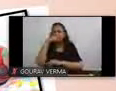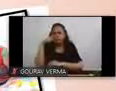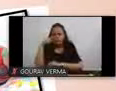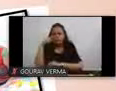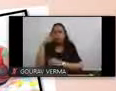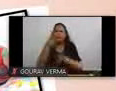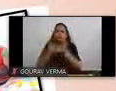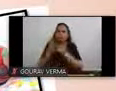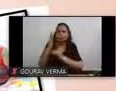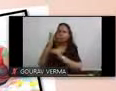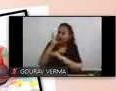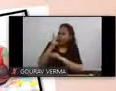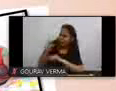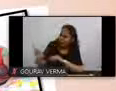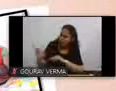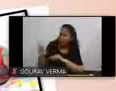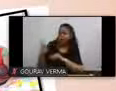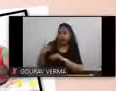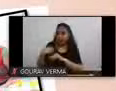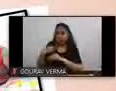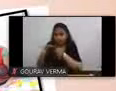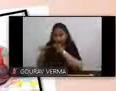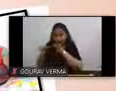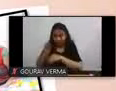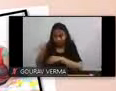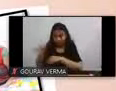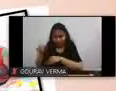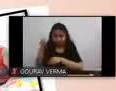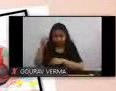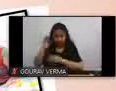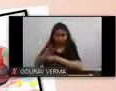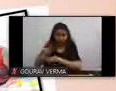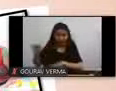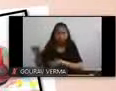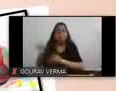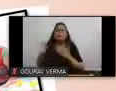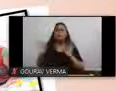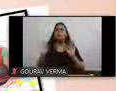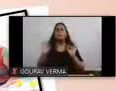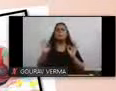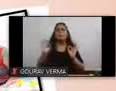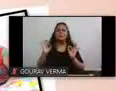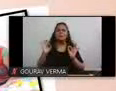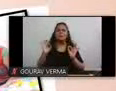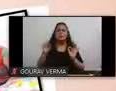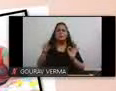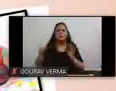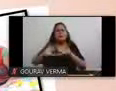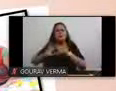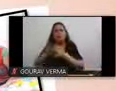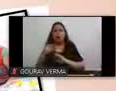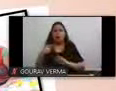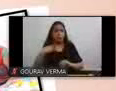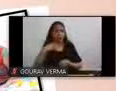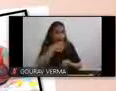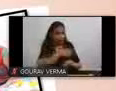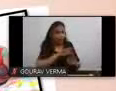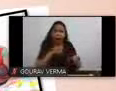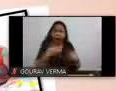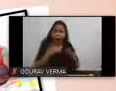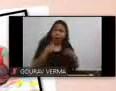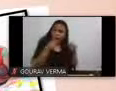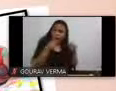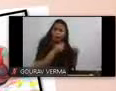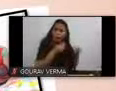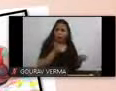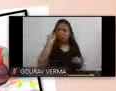रही है, और उनको तो हमको क्रिएट करने का सिचुएशन जरूरत नहीं पड़ती थी. फिर इन बच्चों को हम कैसे देंगे, स्ट्राइक